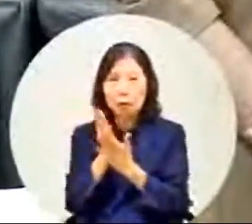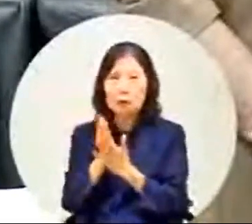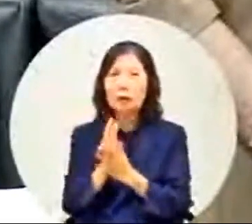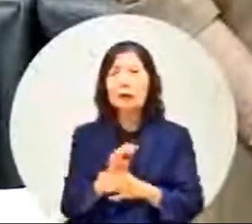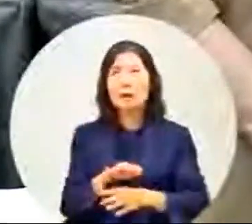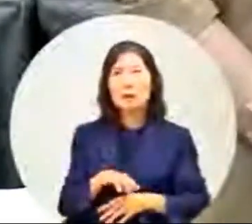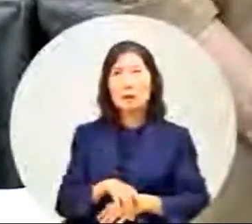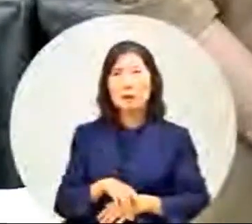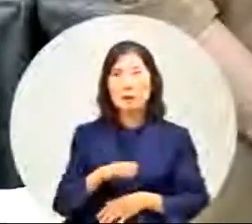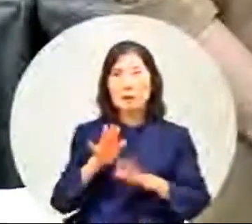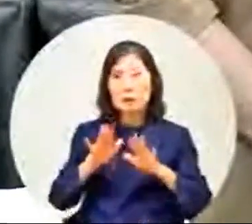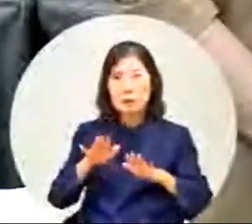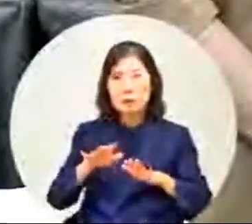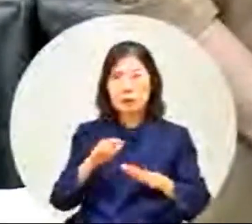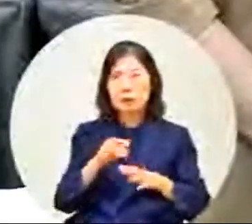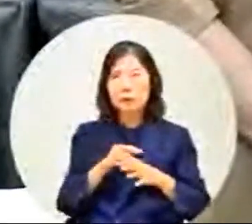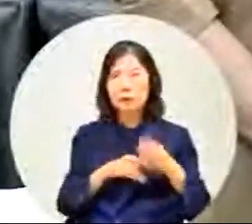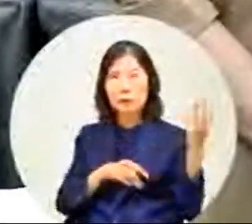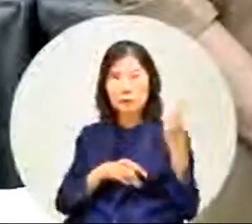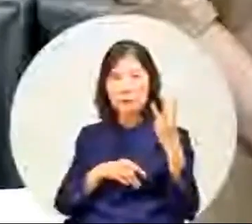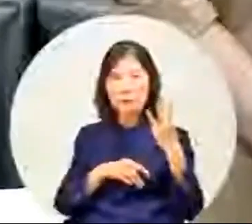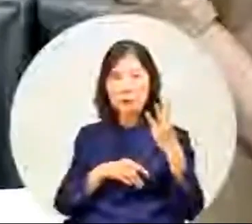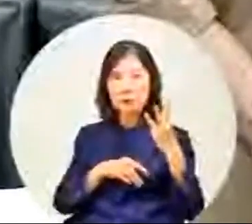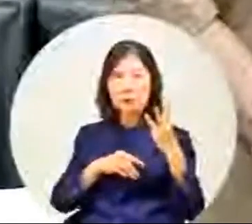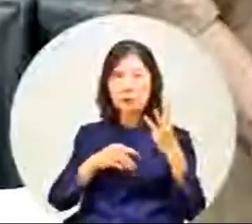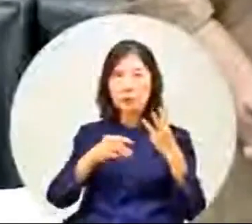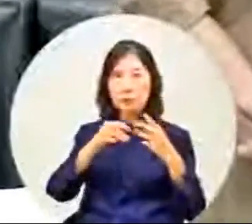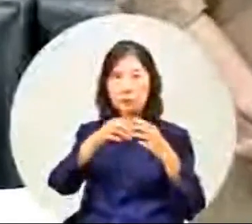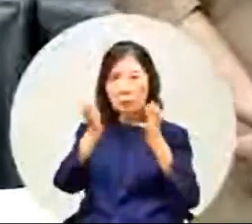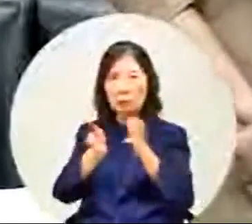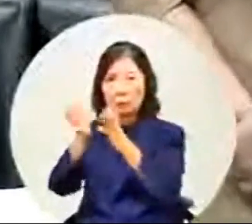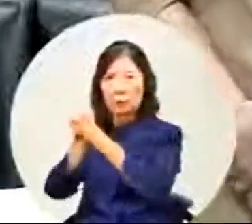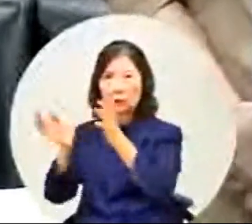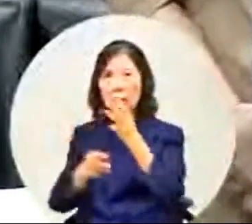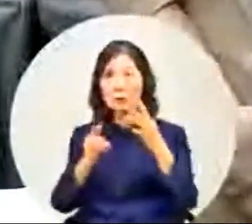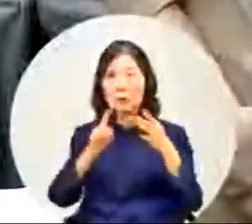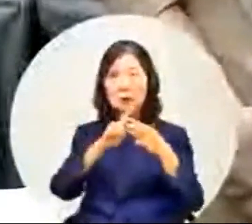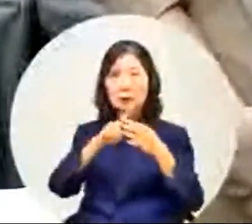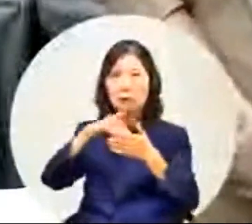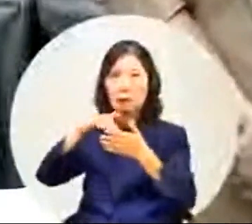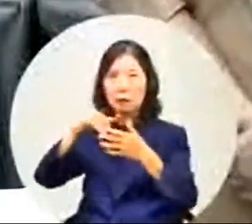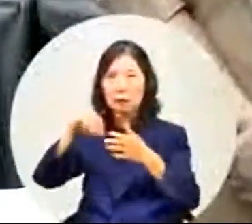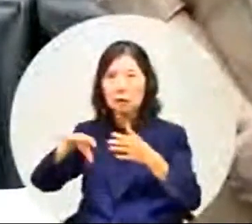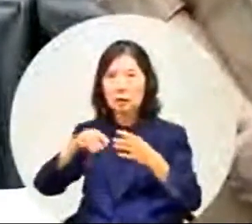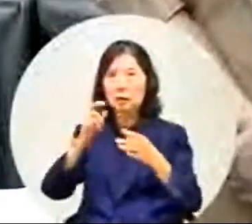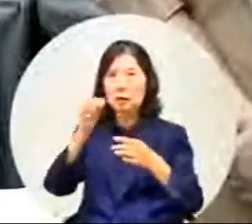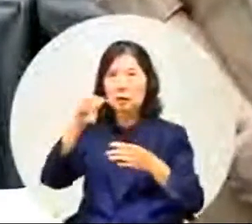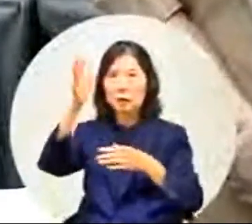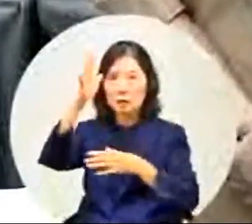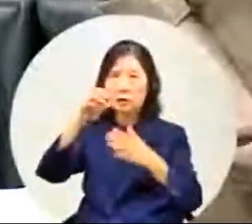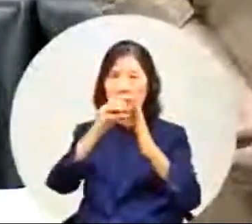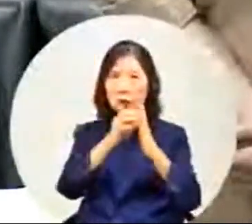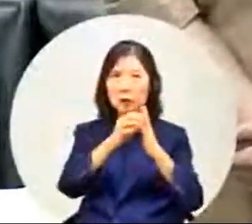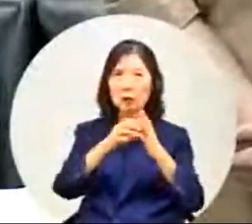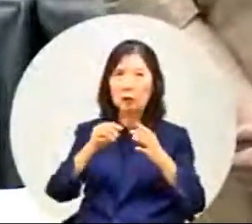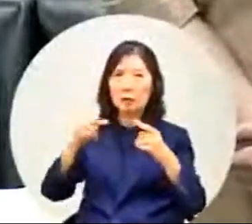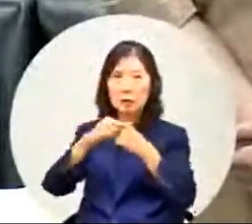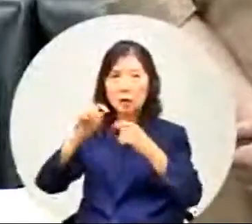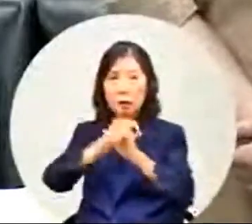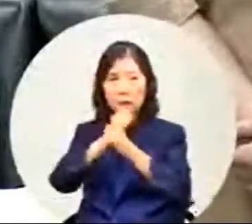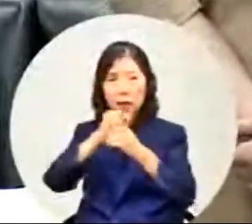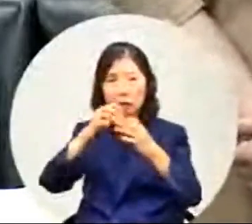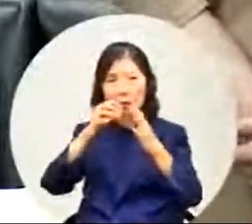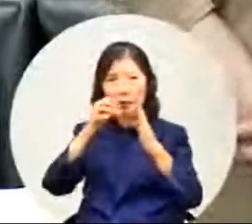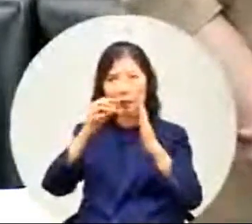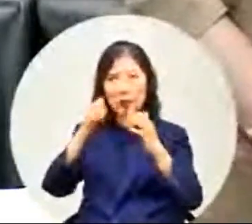以为什么我今天调三个单位，分别是主计处、财政局以及研考会，